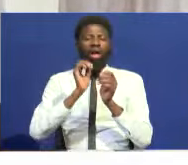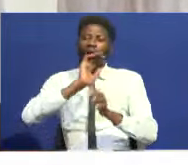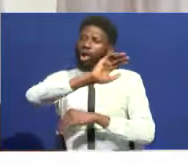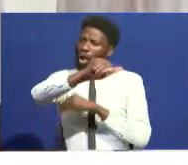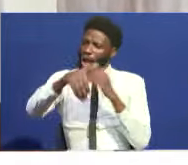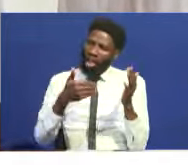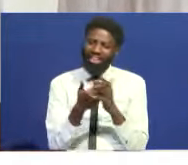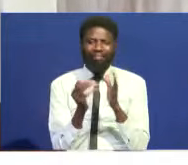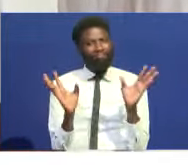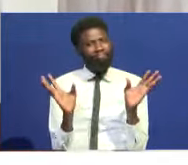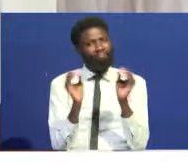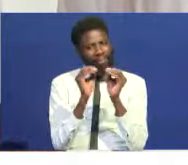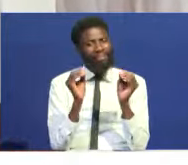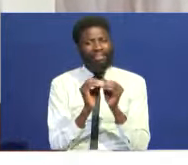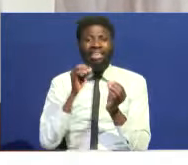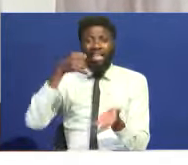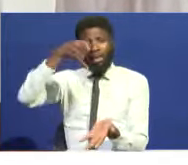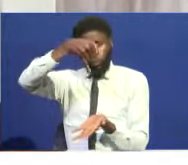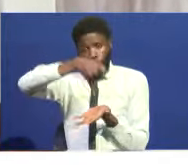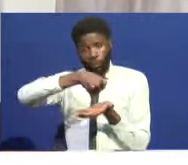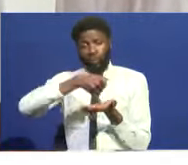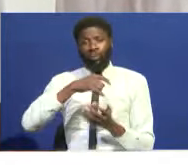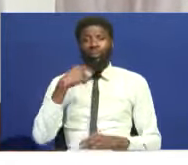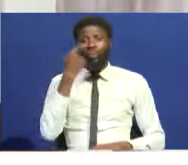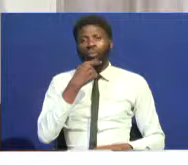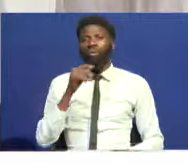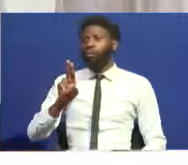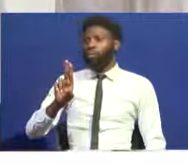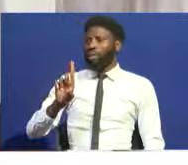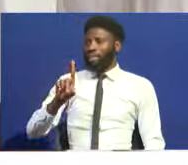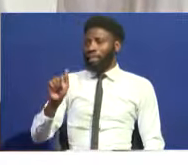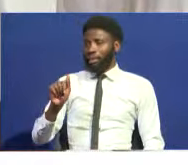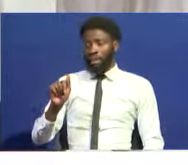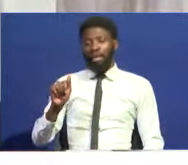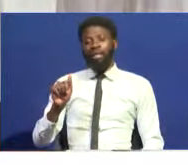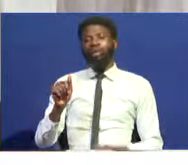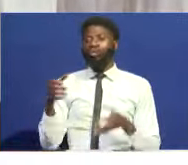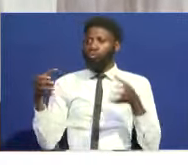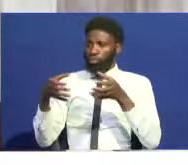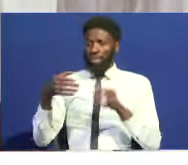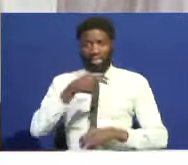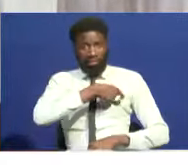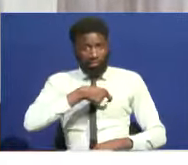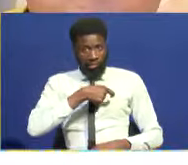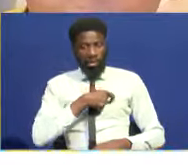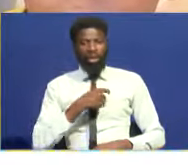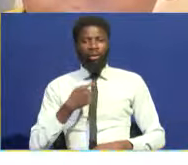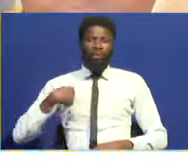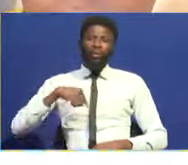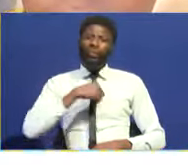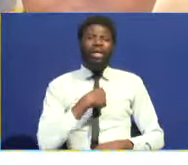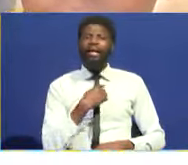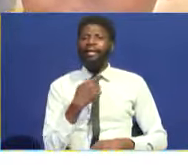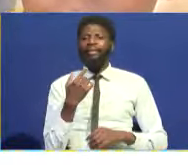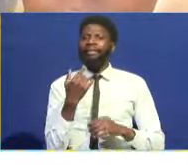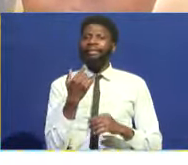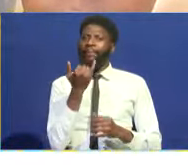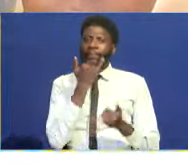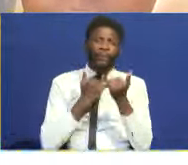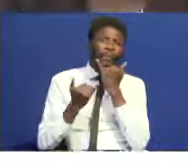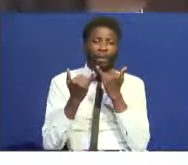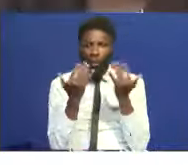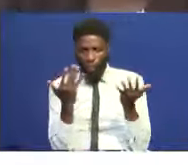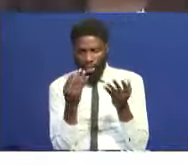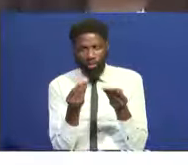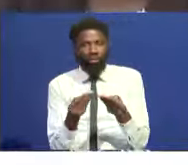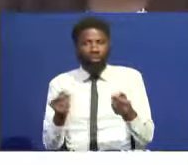wajumbe wa UDA, tutengeneze nyumba yetu mahali iko makosa kidogo kidogo. The DP also launched